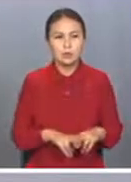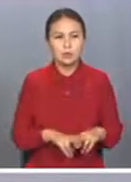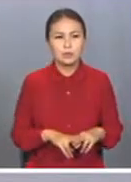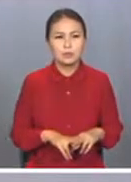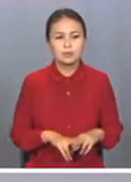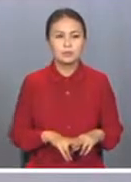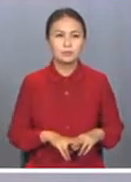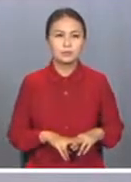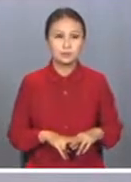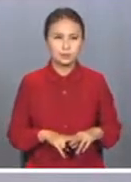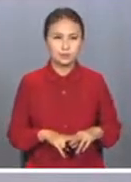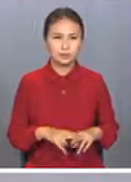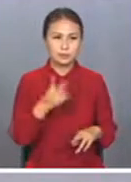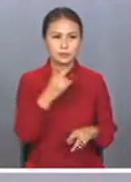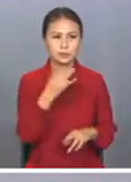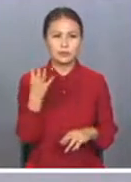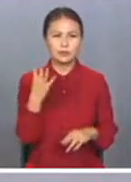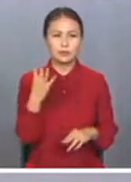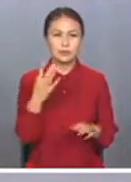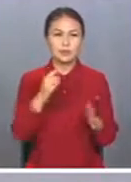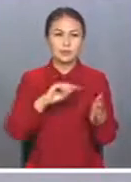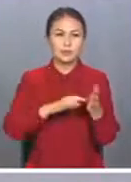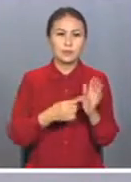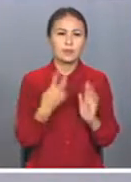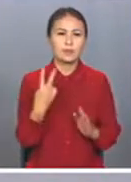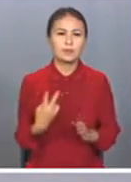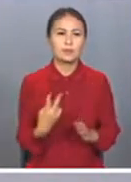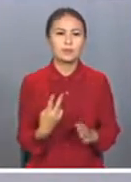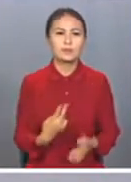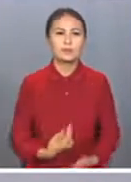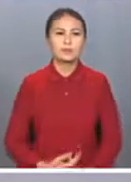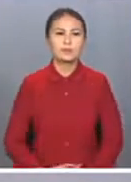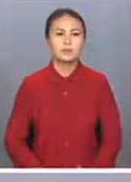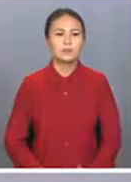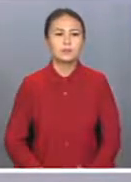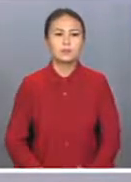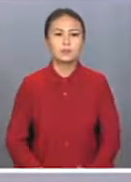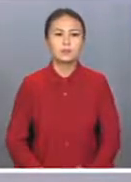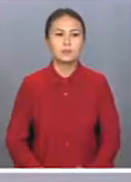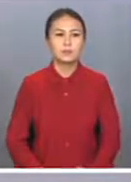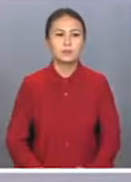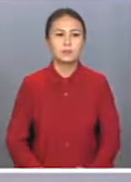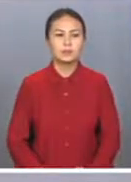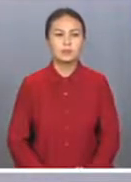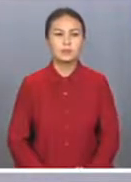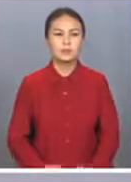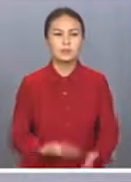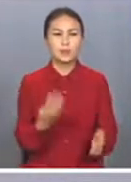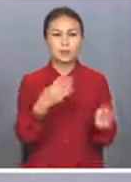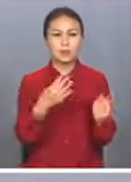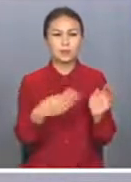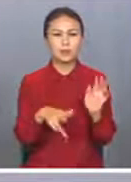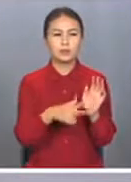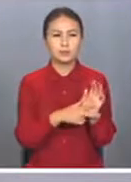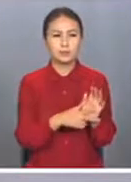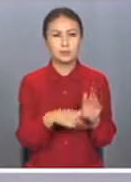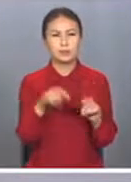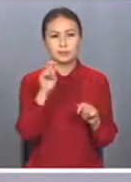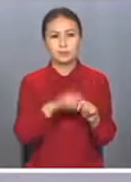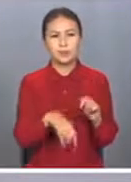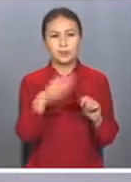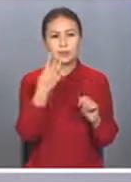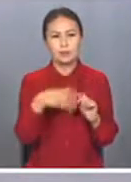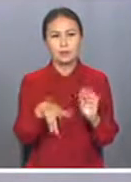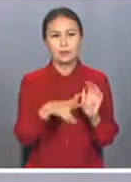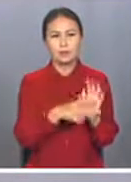jağdaydagıday 24'ü 2 eseleyik. 24'te 2'ye kubitsem 48 tağı tekseremiz. 48